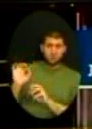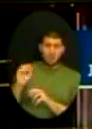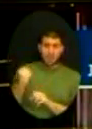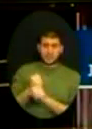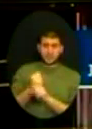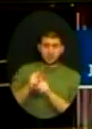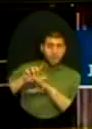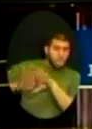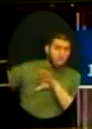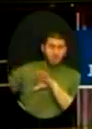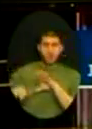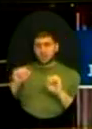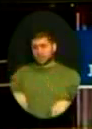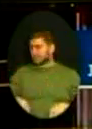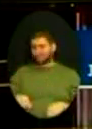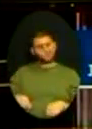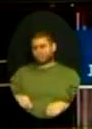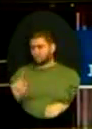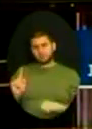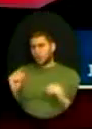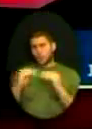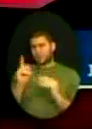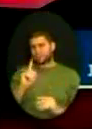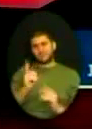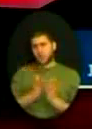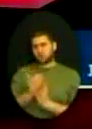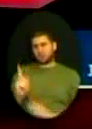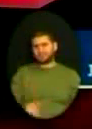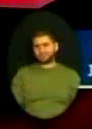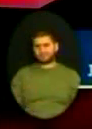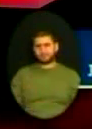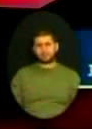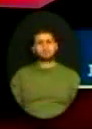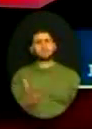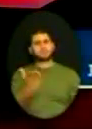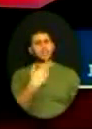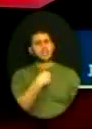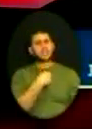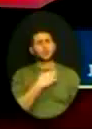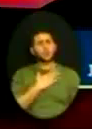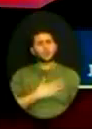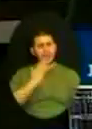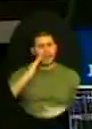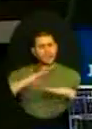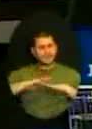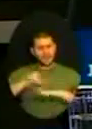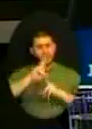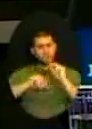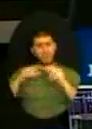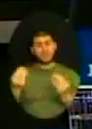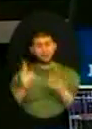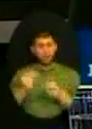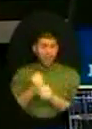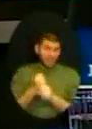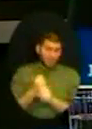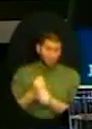לעשות דלגיטימציה לנשיאה, זה לא ראוי ולא עגול. כן. אלא אני רק רוצה לציין, דיברנו על איזה דברים שאפשר